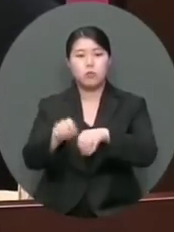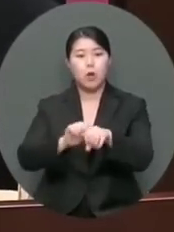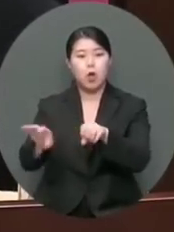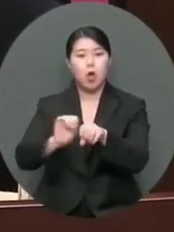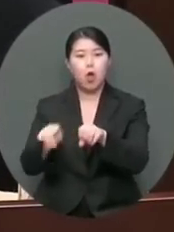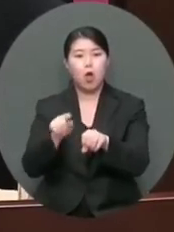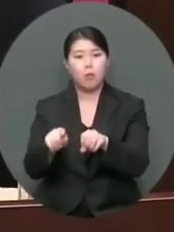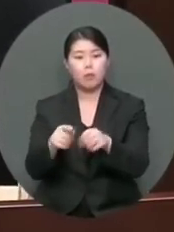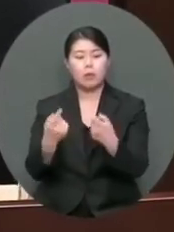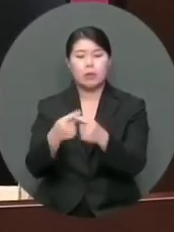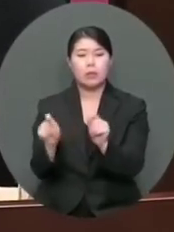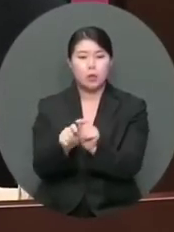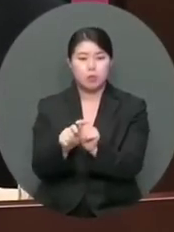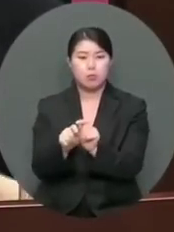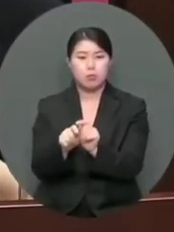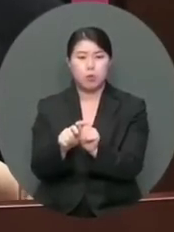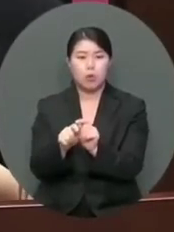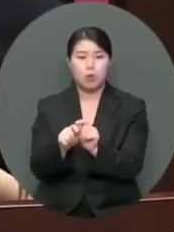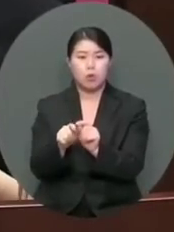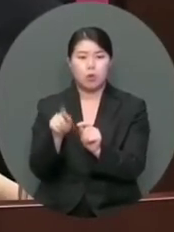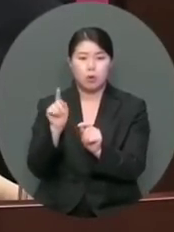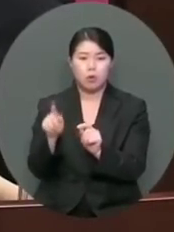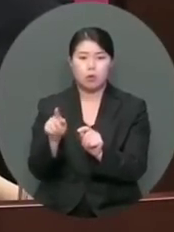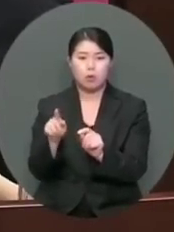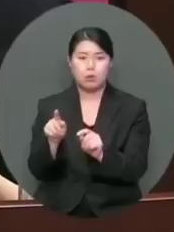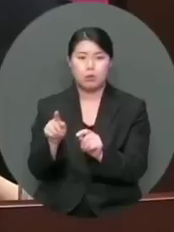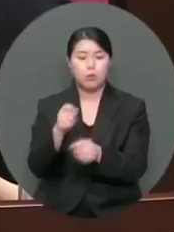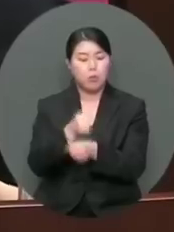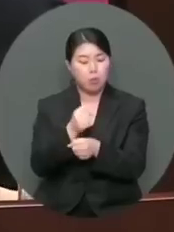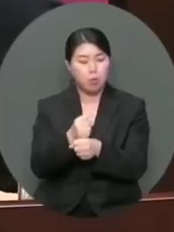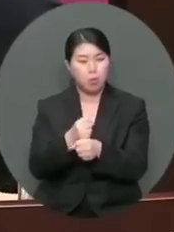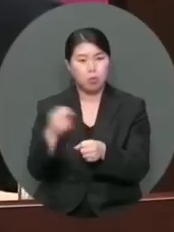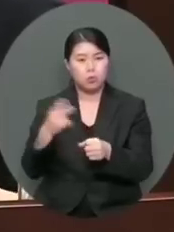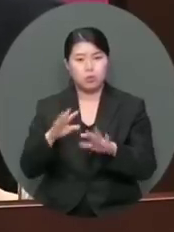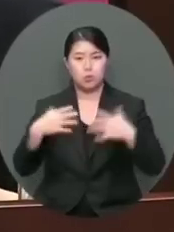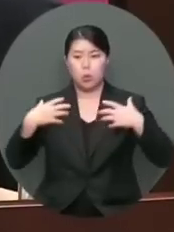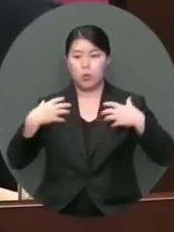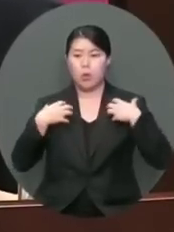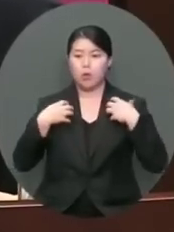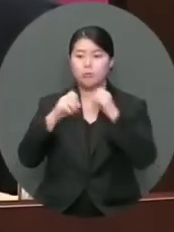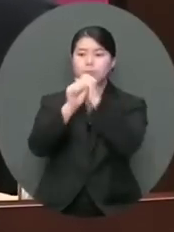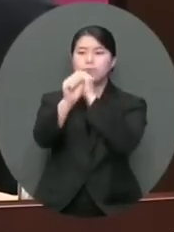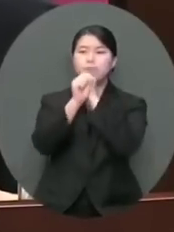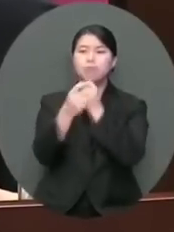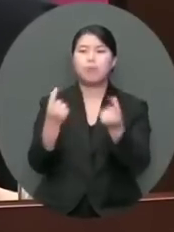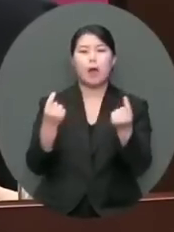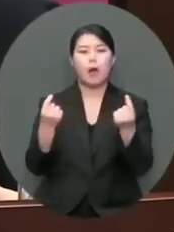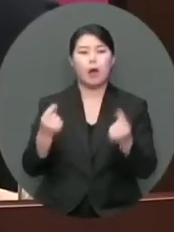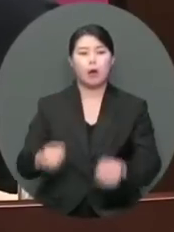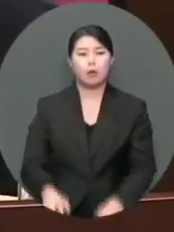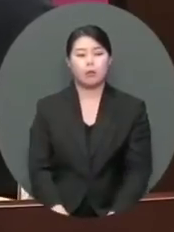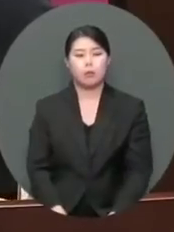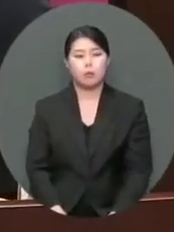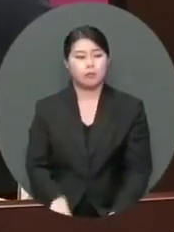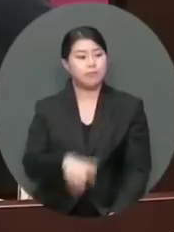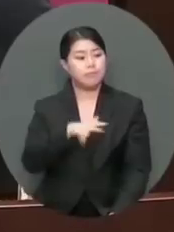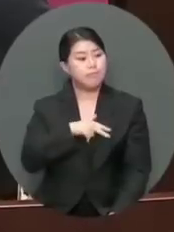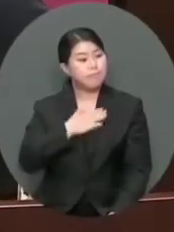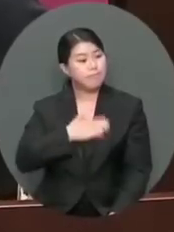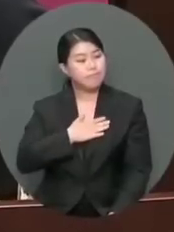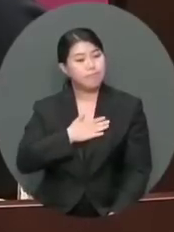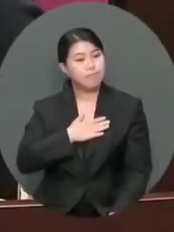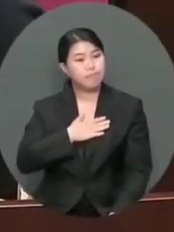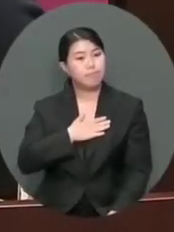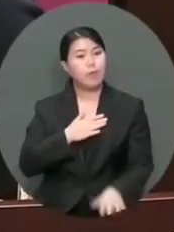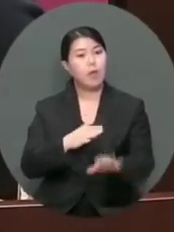가짜온수 TF까지 기도 가동하면서 정부의 나팔수 역할을 강행하고 있다는 거 알고 계시죠? 의원님 아시죠?